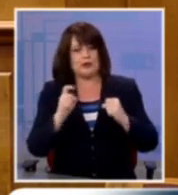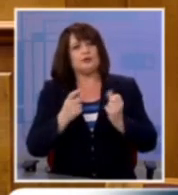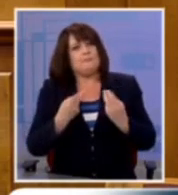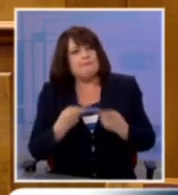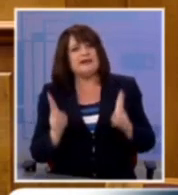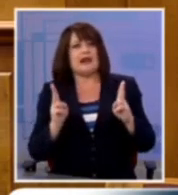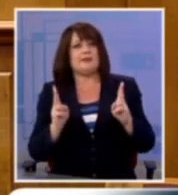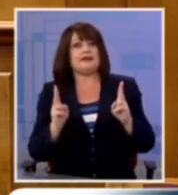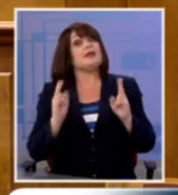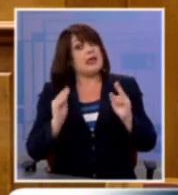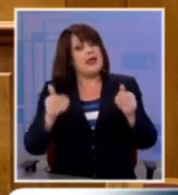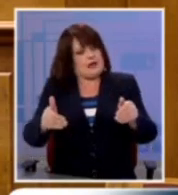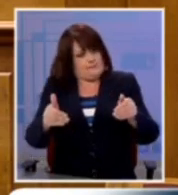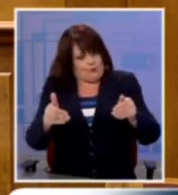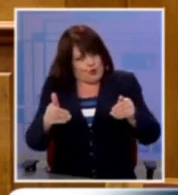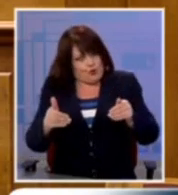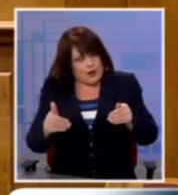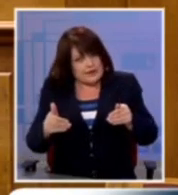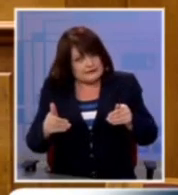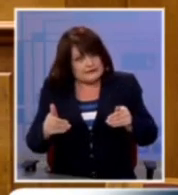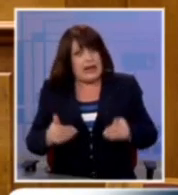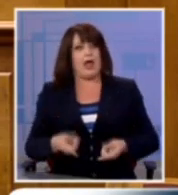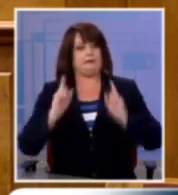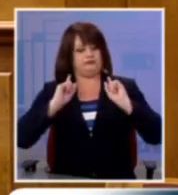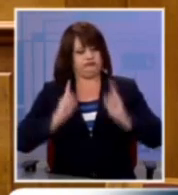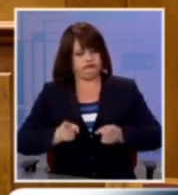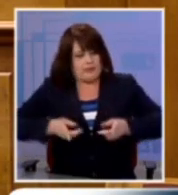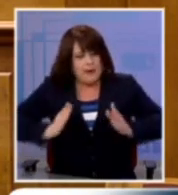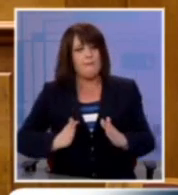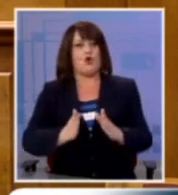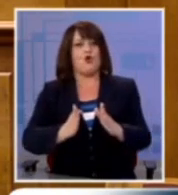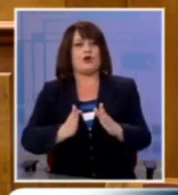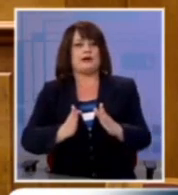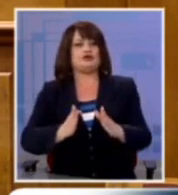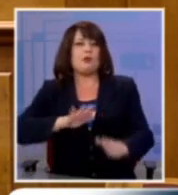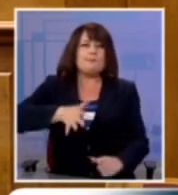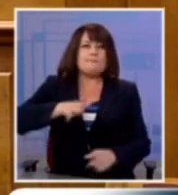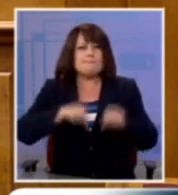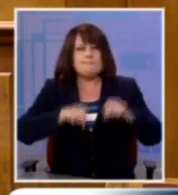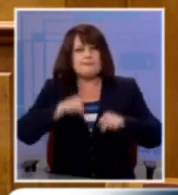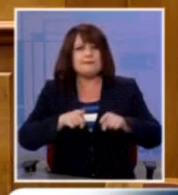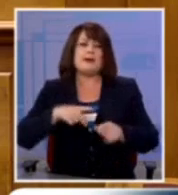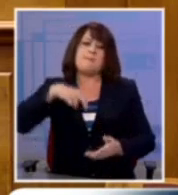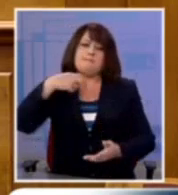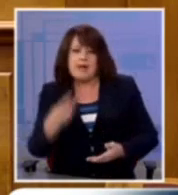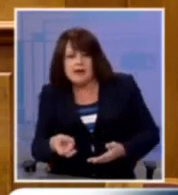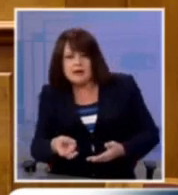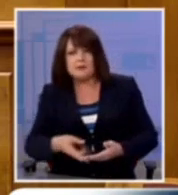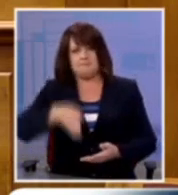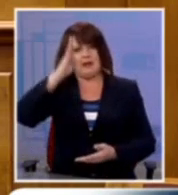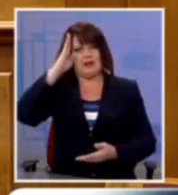επιτρέπεται και να υποχωρήσεις, αλλά να είσαι αποφασισμένος να προχωρήσεις, πιθανά μερικές φορές και να πέσεις,